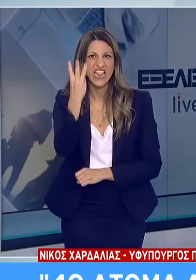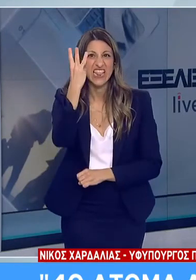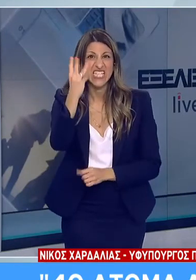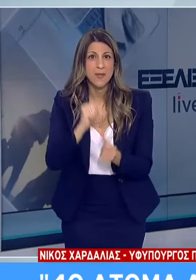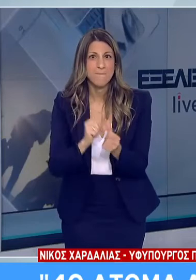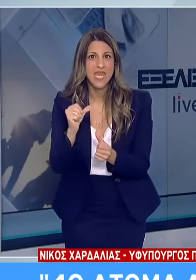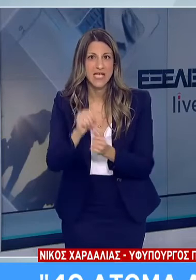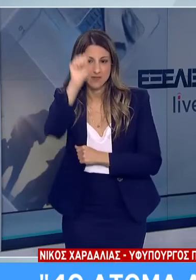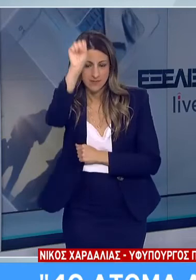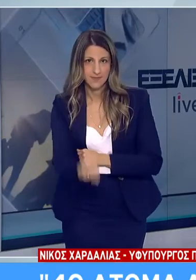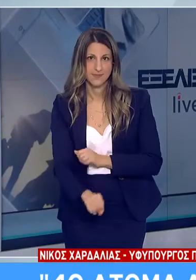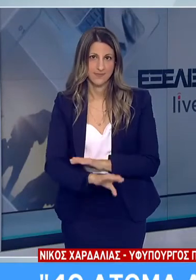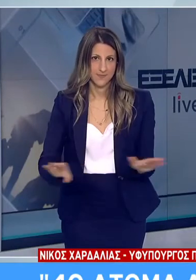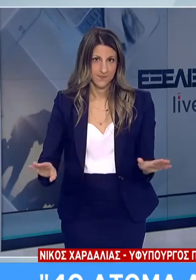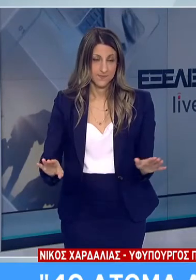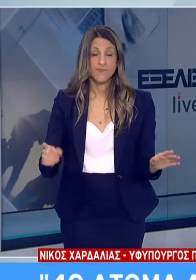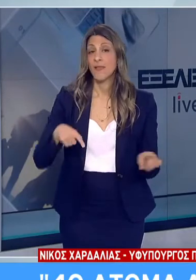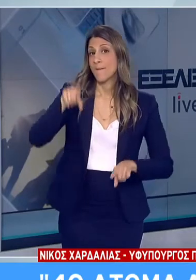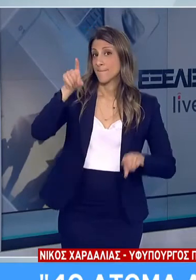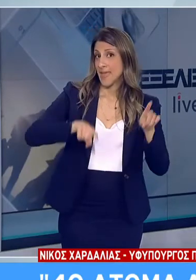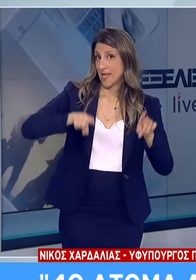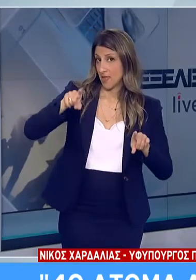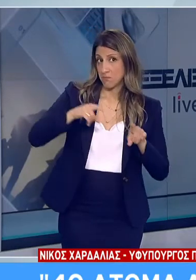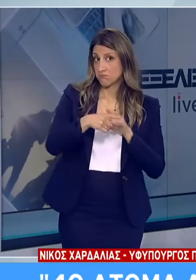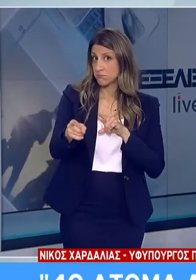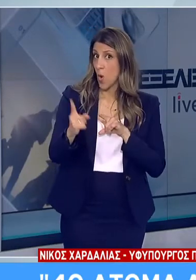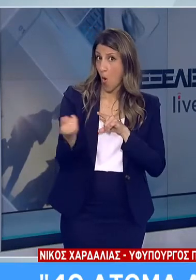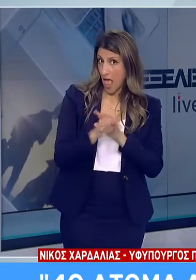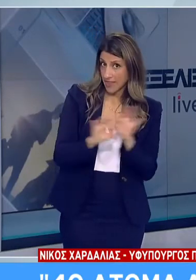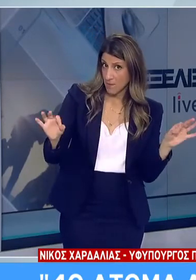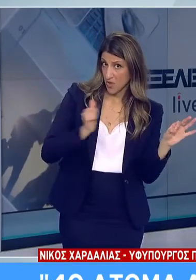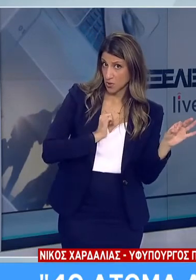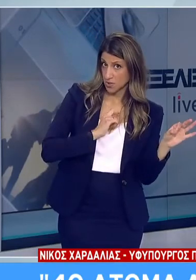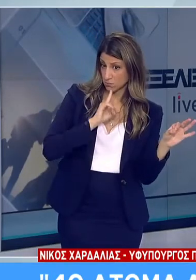ημέρες. Εάν κάποιοι δεν είναι έτοιμοι να ανοίξουν εφαρμόζοντας όλα τα μέτρα στο